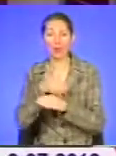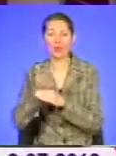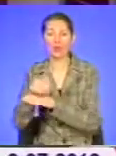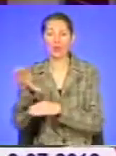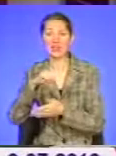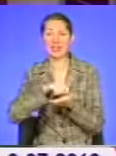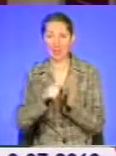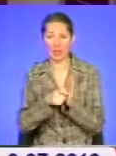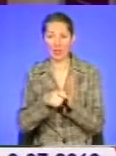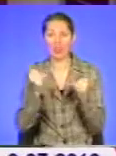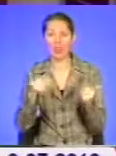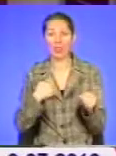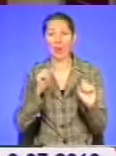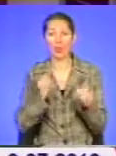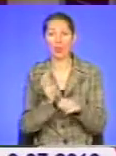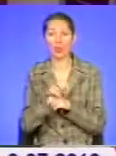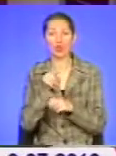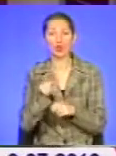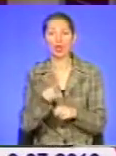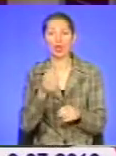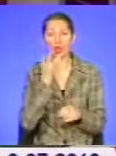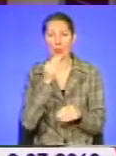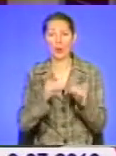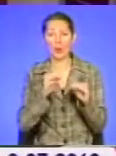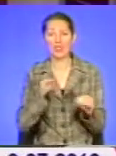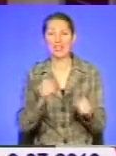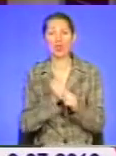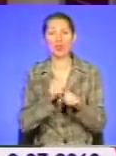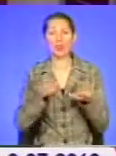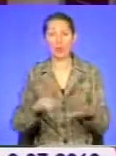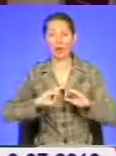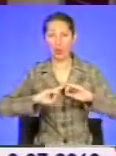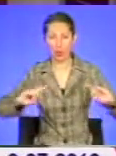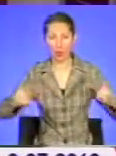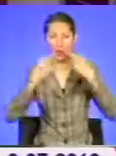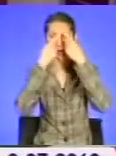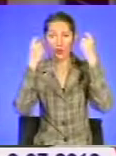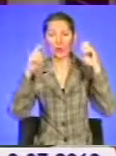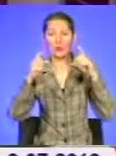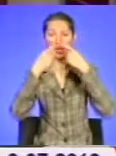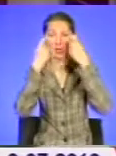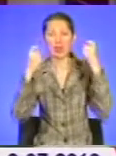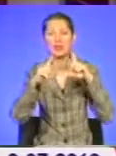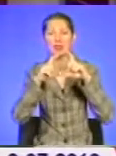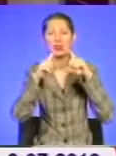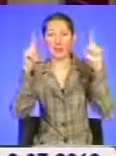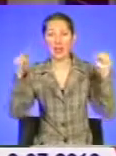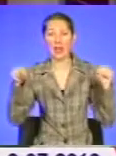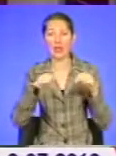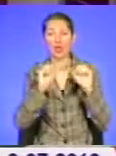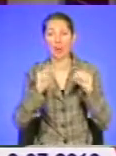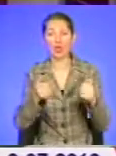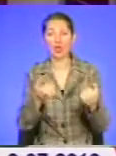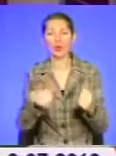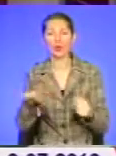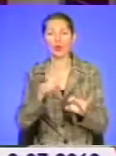робочі місця, де облаштовані столи для інформаційні стенди. І я можу отримати всю інформацію,